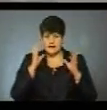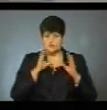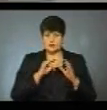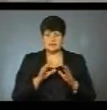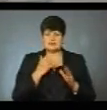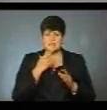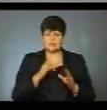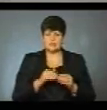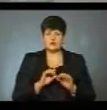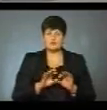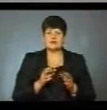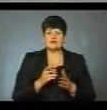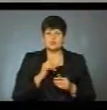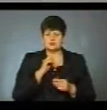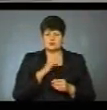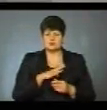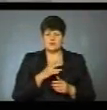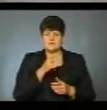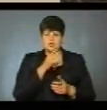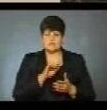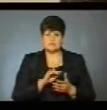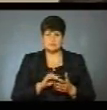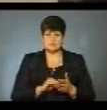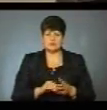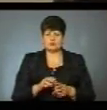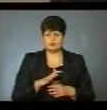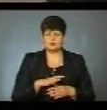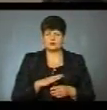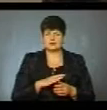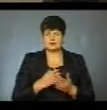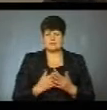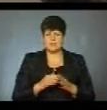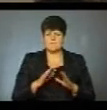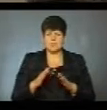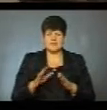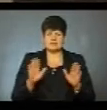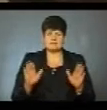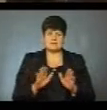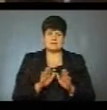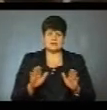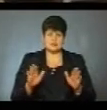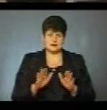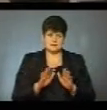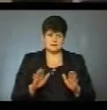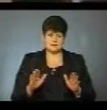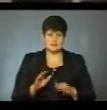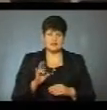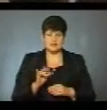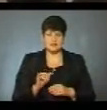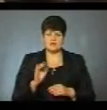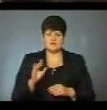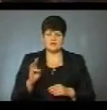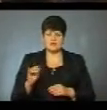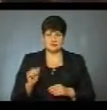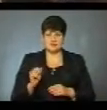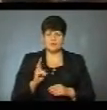єдності. Розповіла, які труднощі були під час написання. Були, наприклад, момент з піснями, так? Тобто пісні на Івана Накупала, і не було зрозуміло,